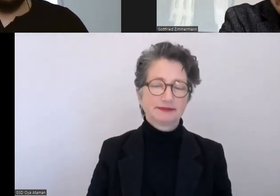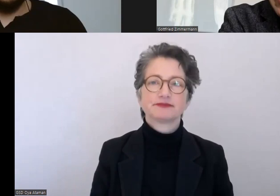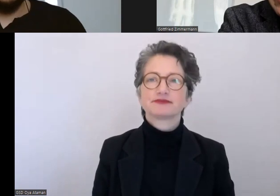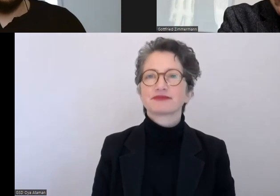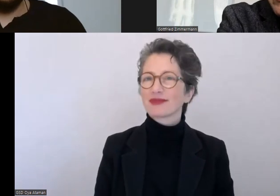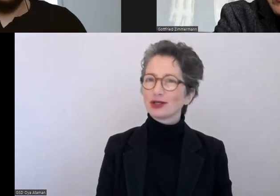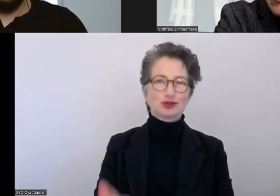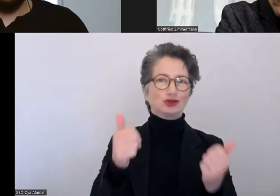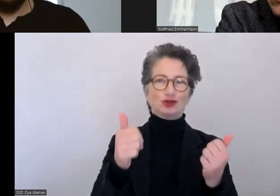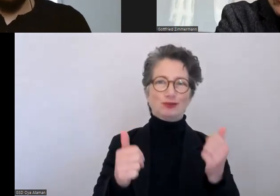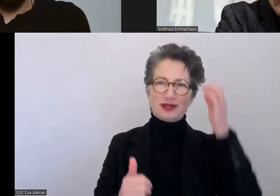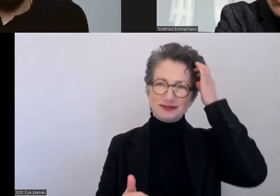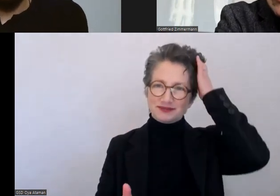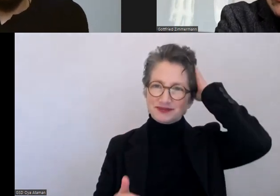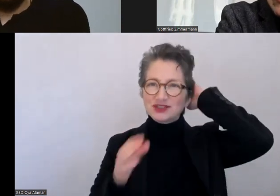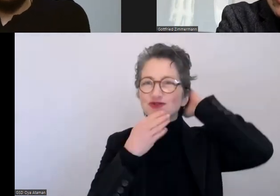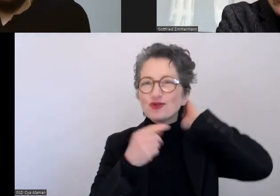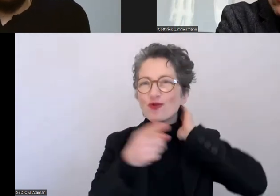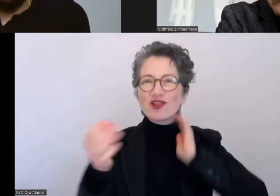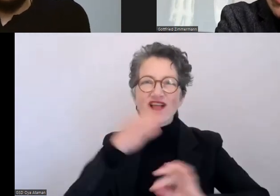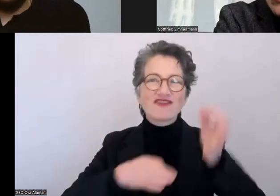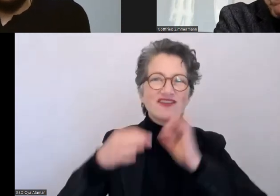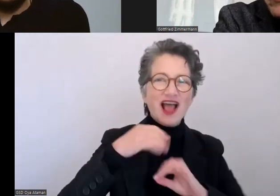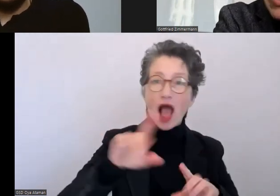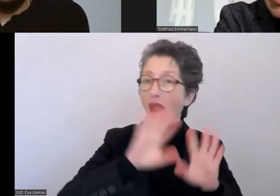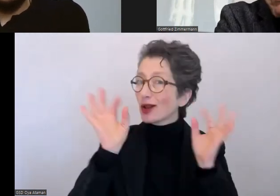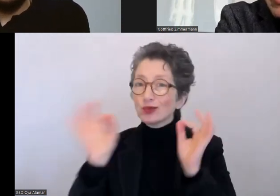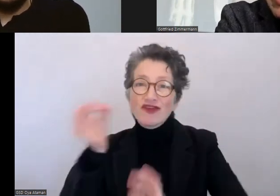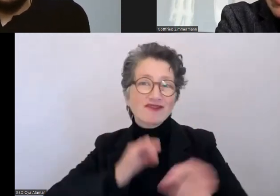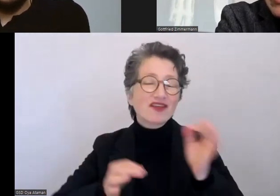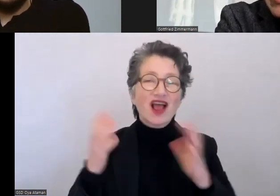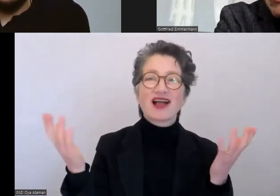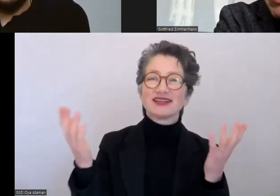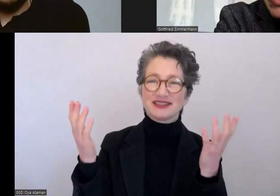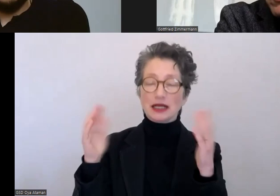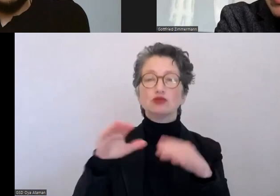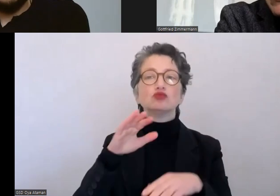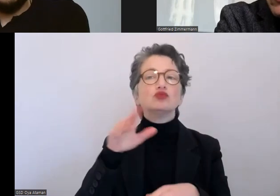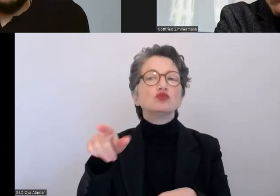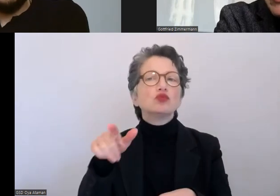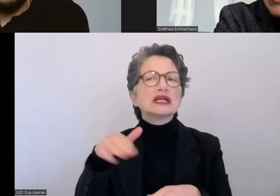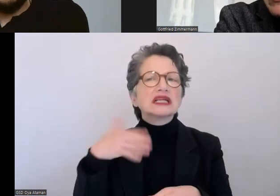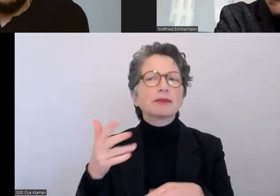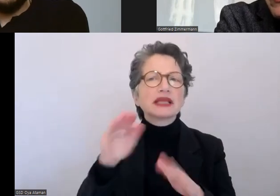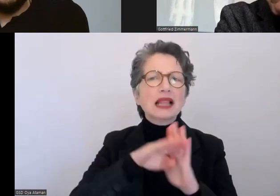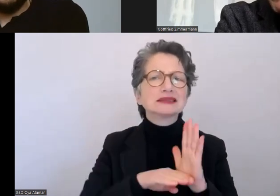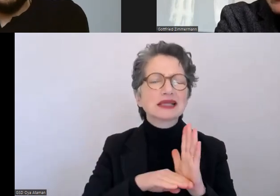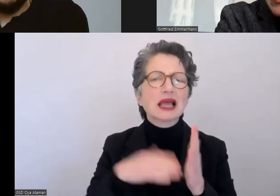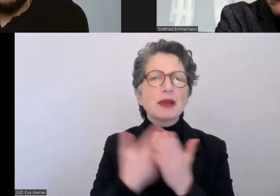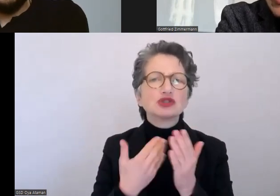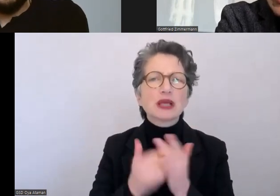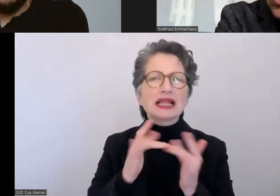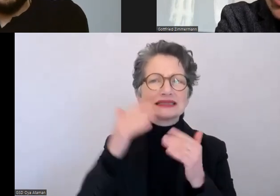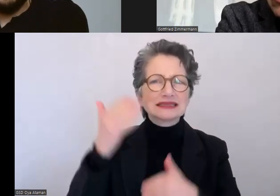Super, dass jetzt Fragen kommen hier und es sind alles gute Fragen. Gibt es eine Liste mit Beispielen zu Websites, die vom